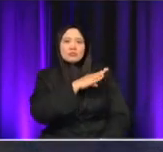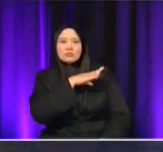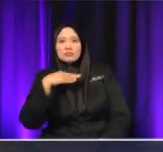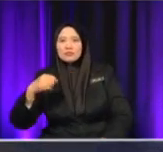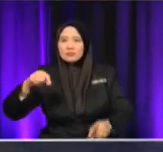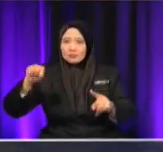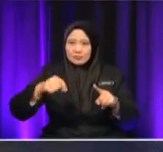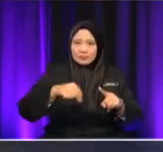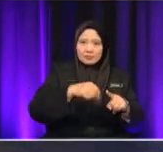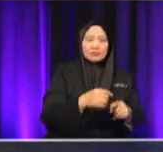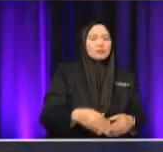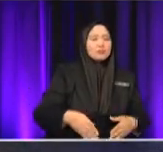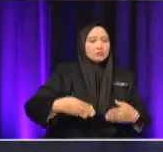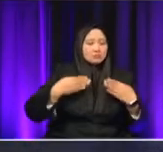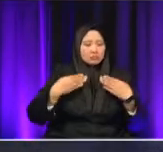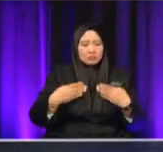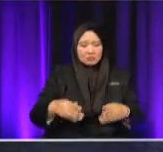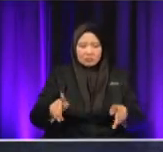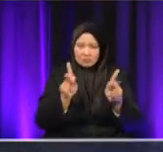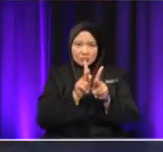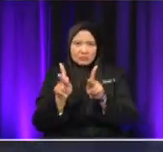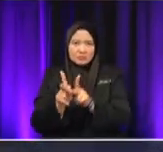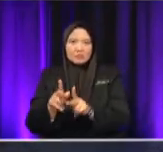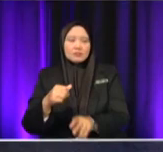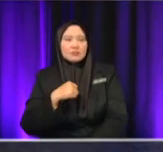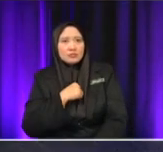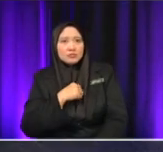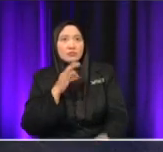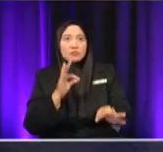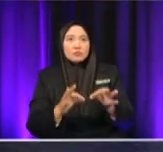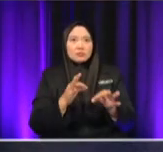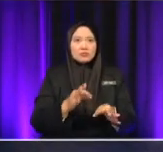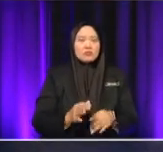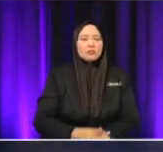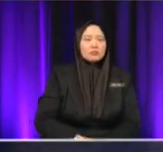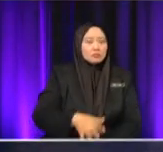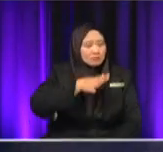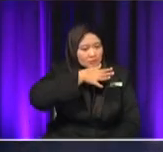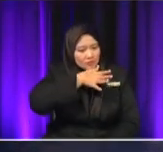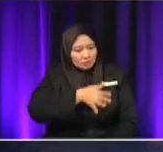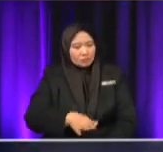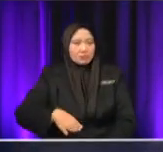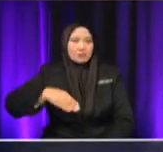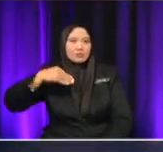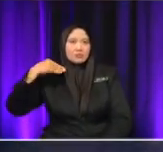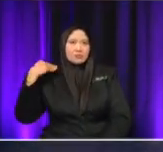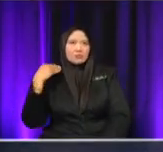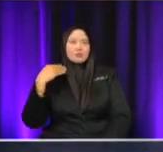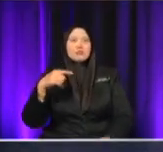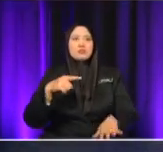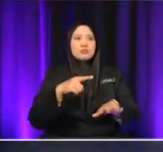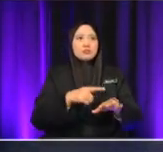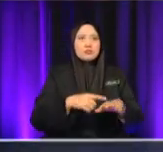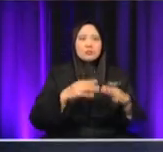pulang malam Aisyah sudah tidur waktu Buka pintu masuk Tunggu di luar rumah tidaklah kita merobohkan